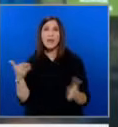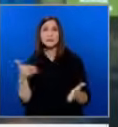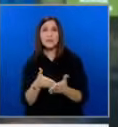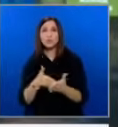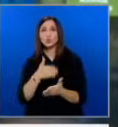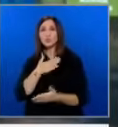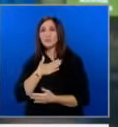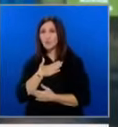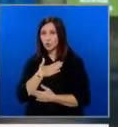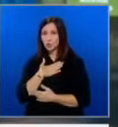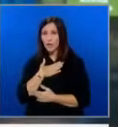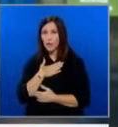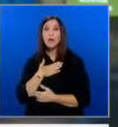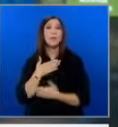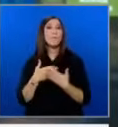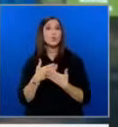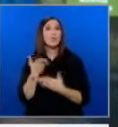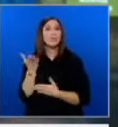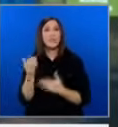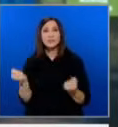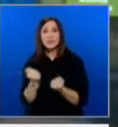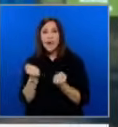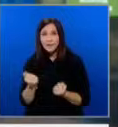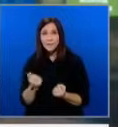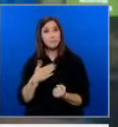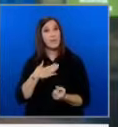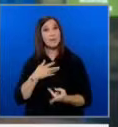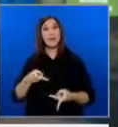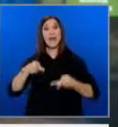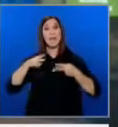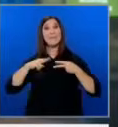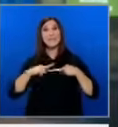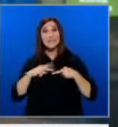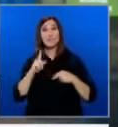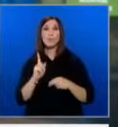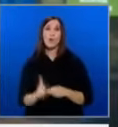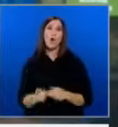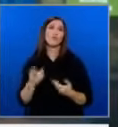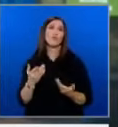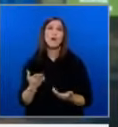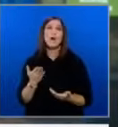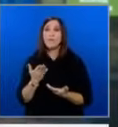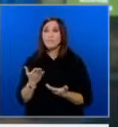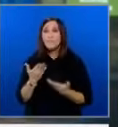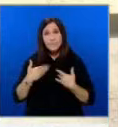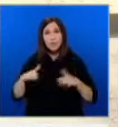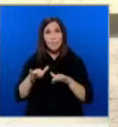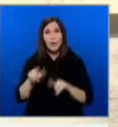срещу собствеността, но по отношение на тези деяния е настъпила реабилитация, поради което ние го третираме като неосъждан.